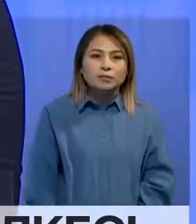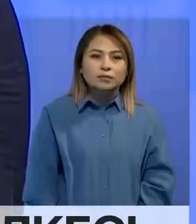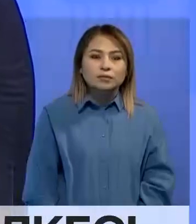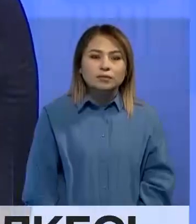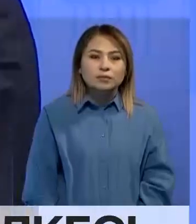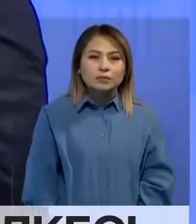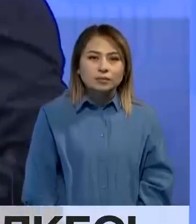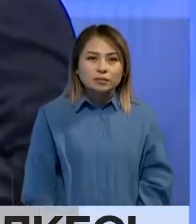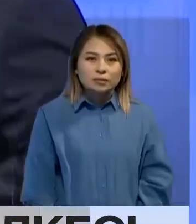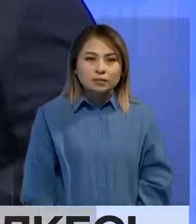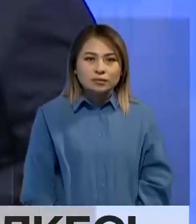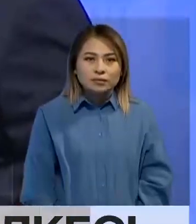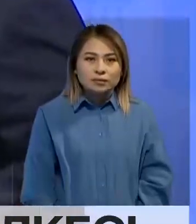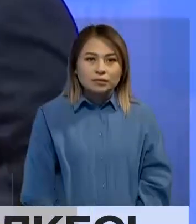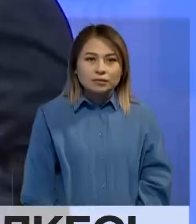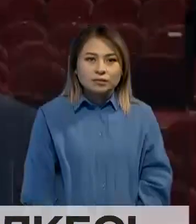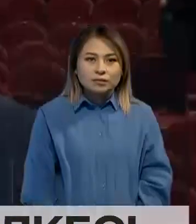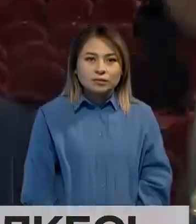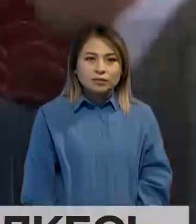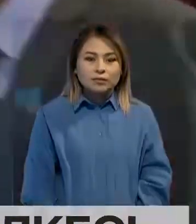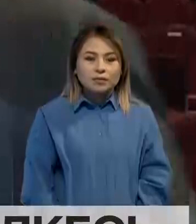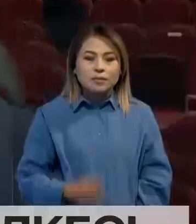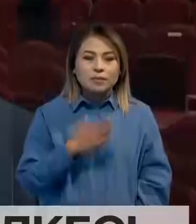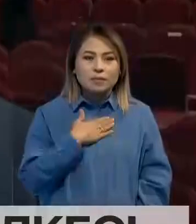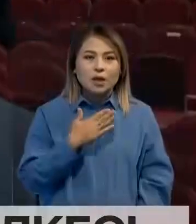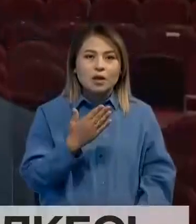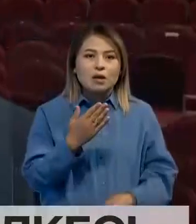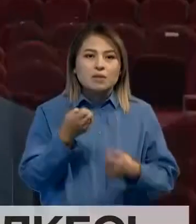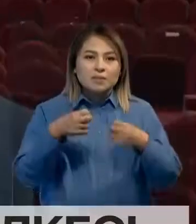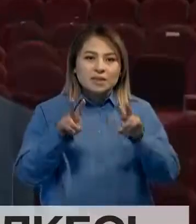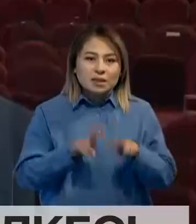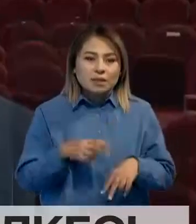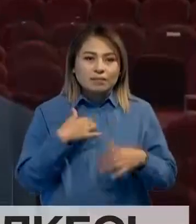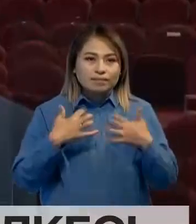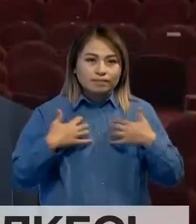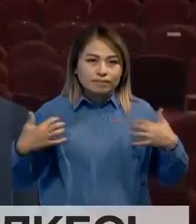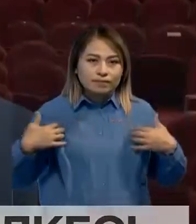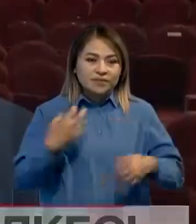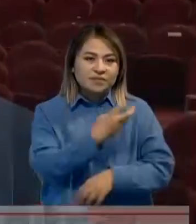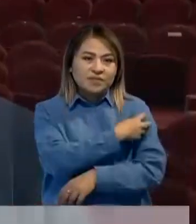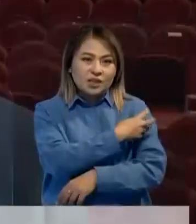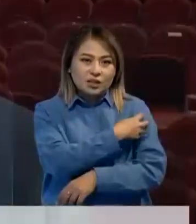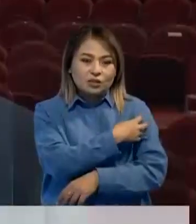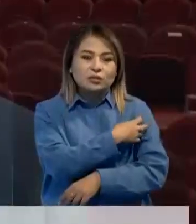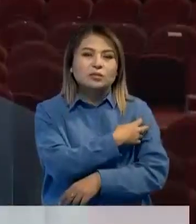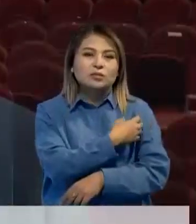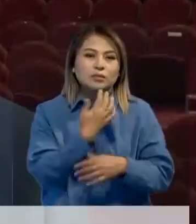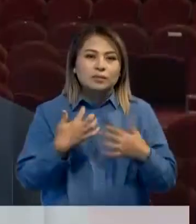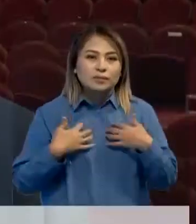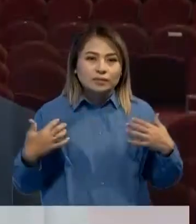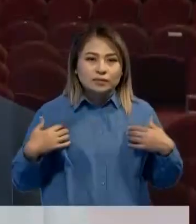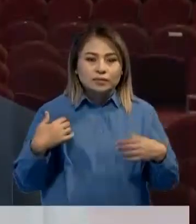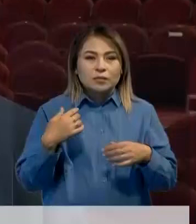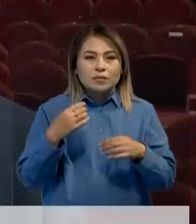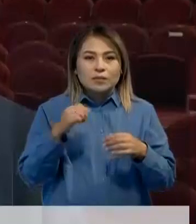Мен мамандығым мал дәрігері. Сол салада еңбек еттім ауыл шаруашылығында. Мал дәрігерлік қызметтің ең